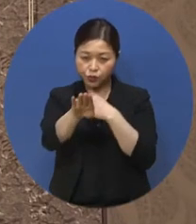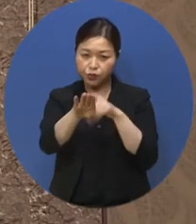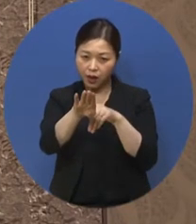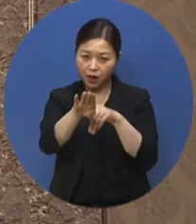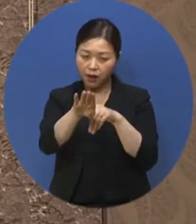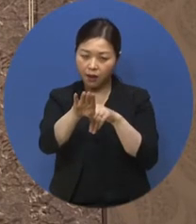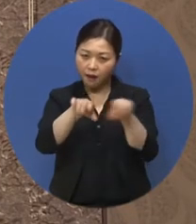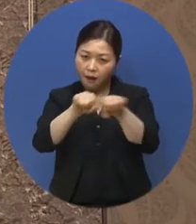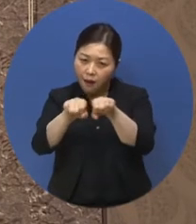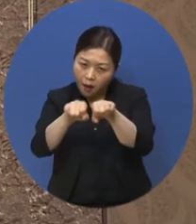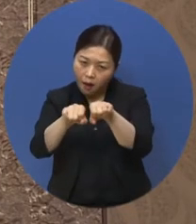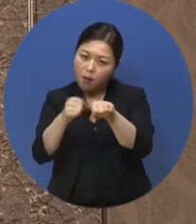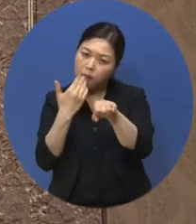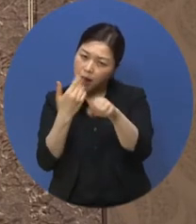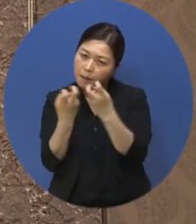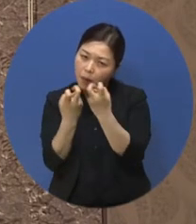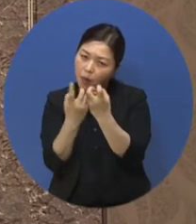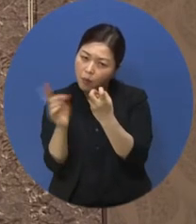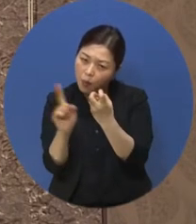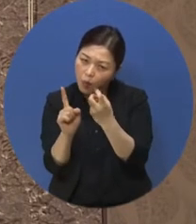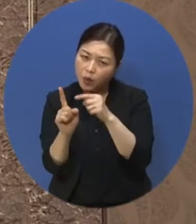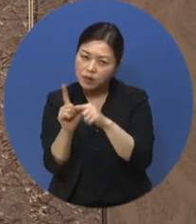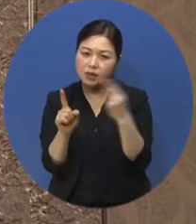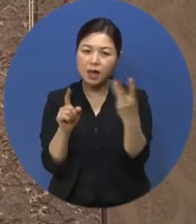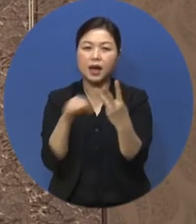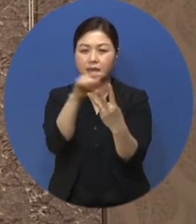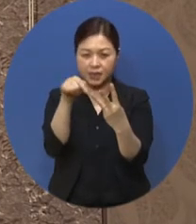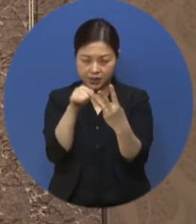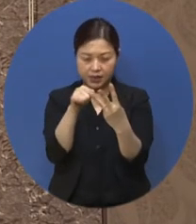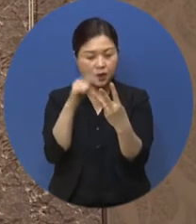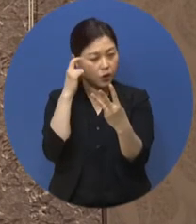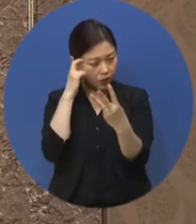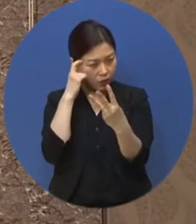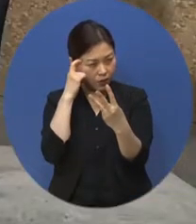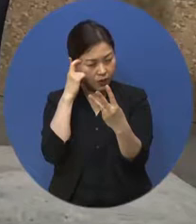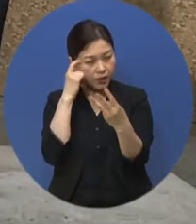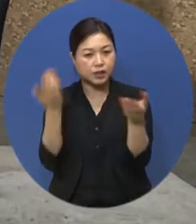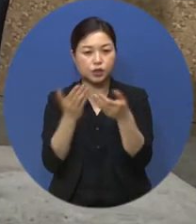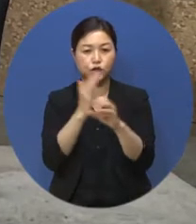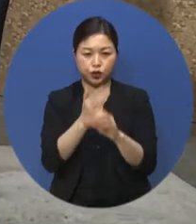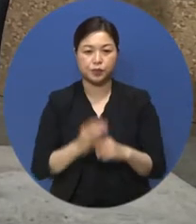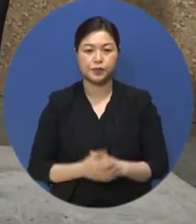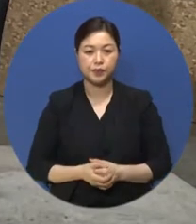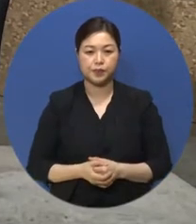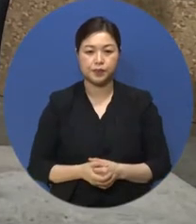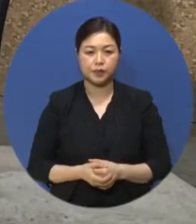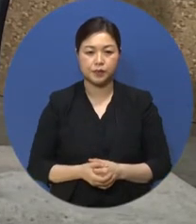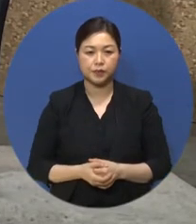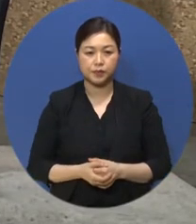되는지 그거를 지금 세 가지를 제일 역점을 두고 지금 일을 하고 있습니다. 네. 그러니까 이제